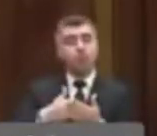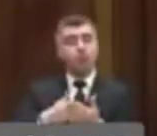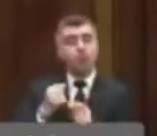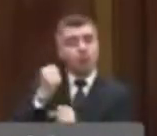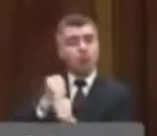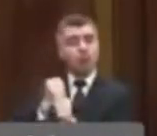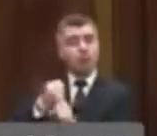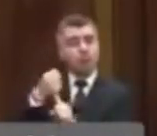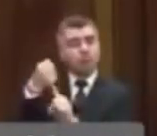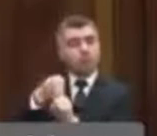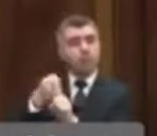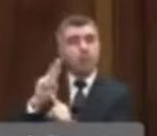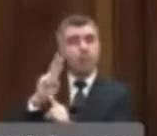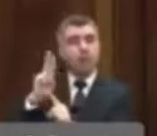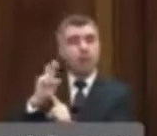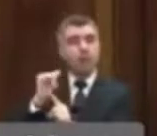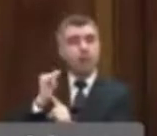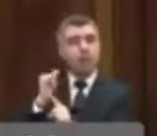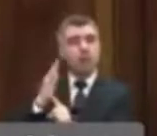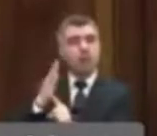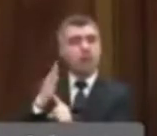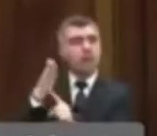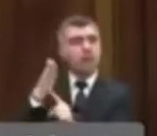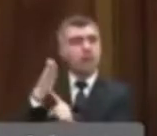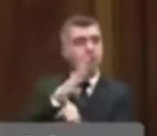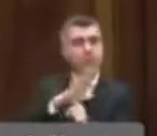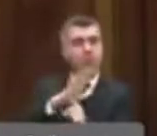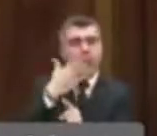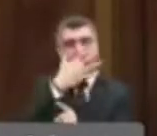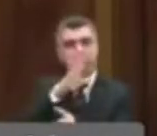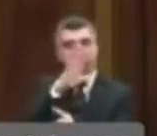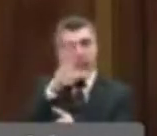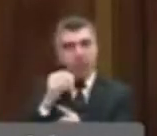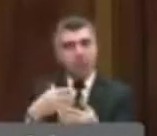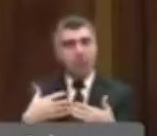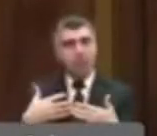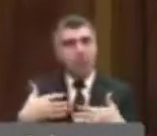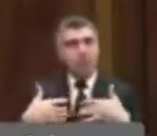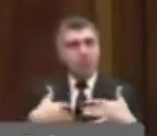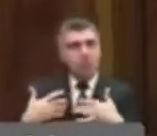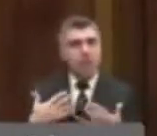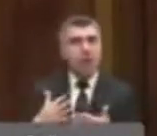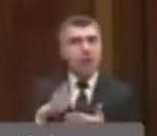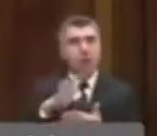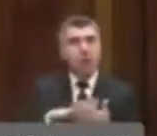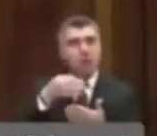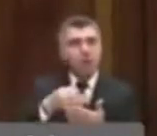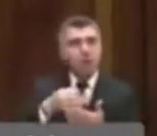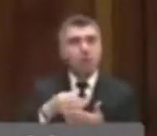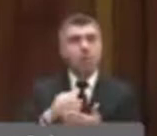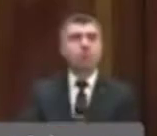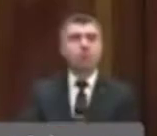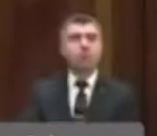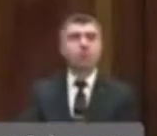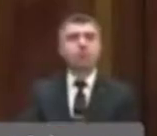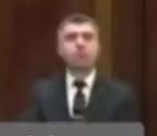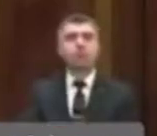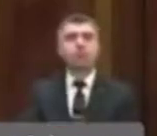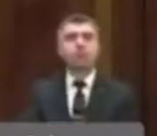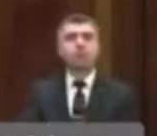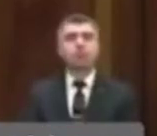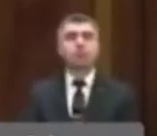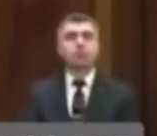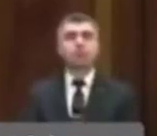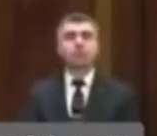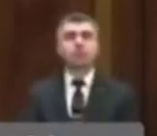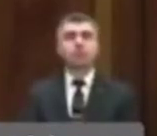يحتضن أكبر المسارح بإفريقيا، ومنها اللي هي معالم حضارية. وماشي